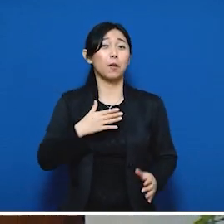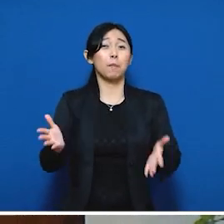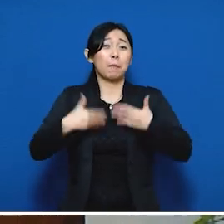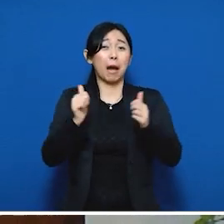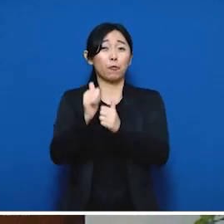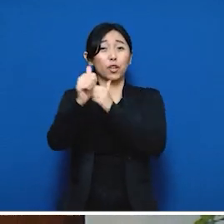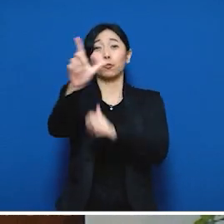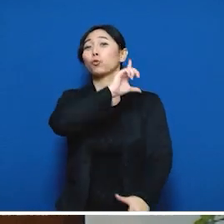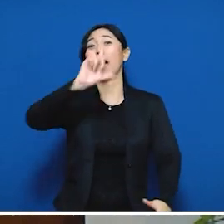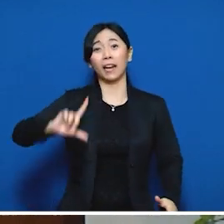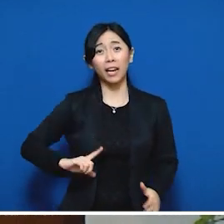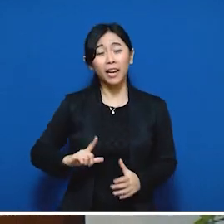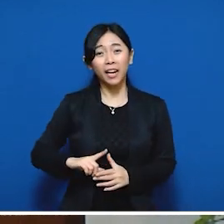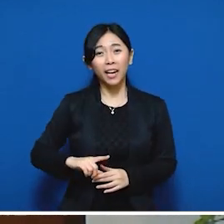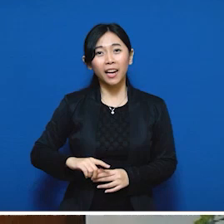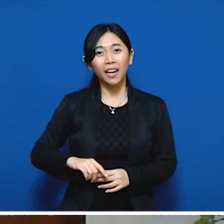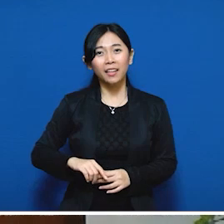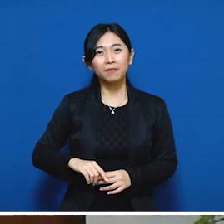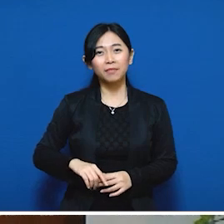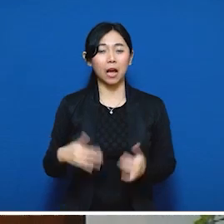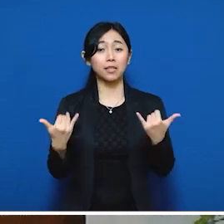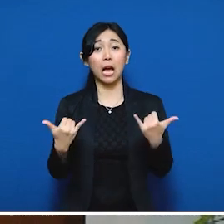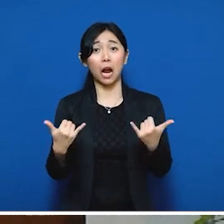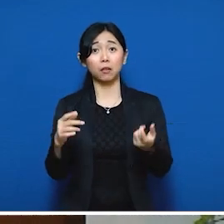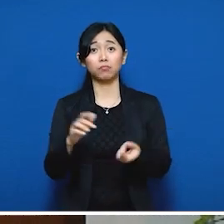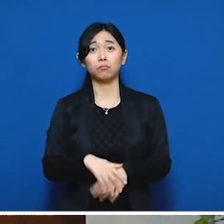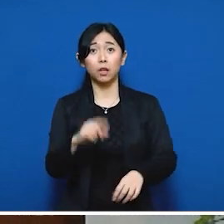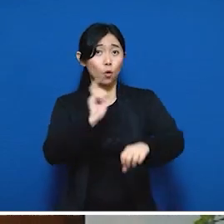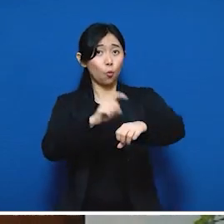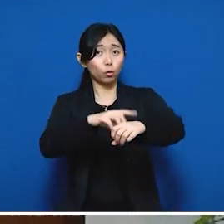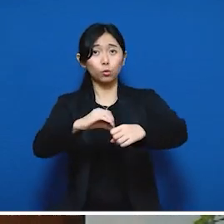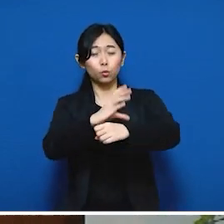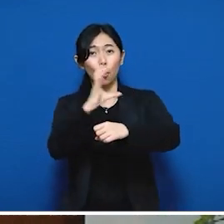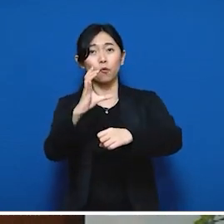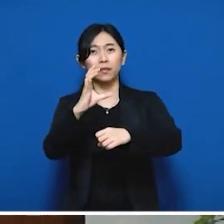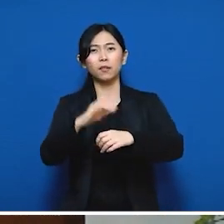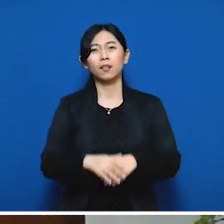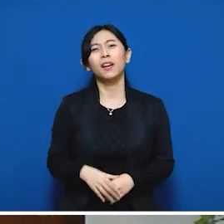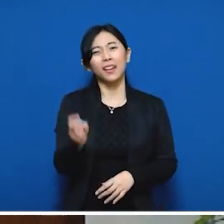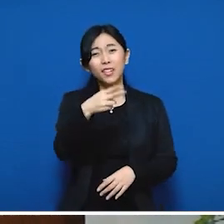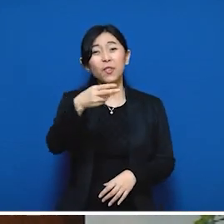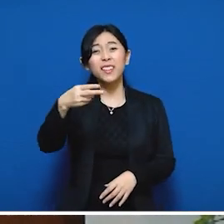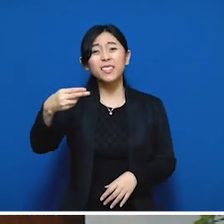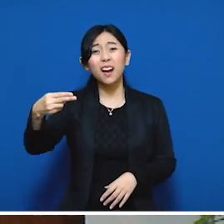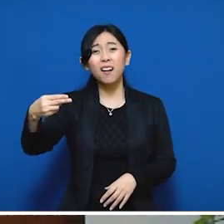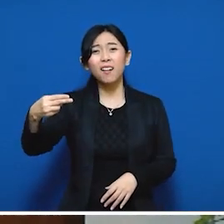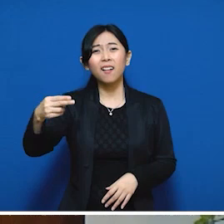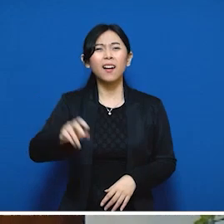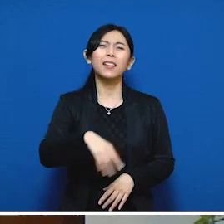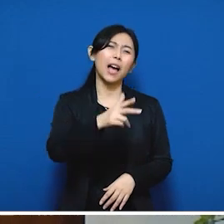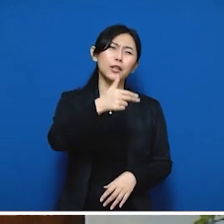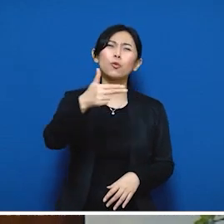Saat ini, saudara-saudara, di masa-masa pandemi ini, Negara kita tentu mengalami